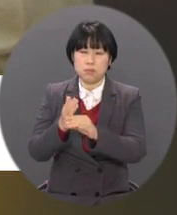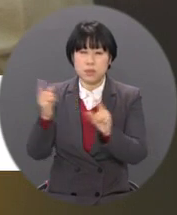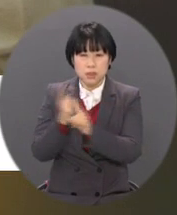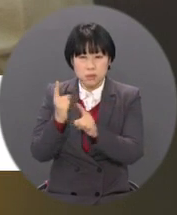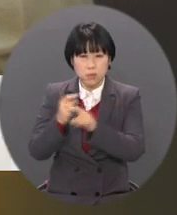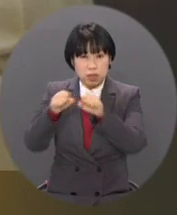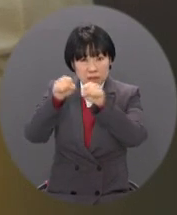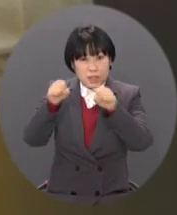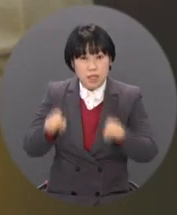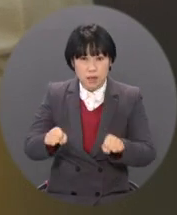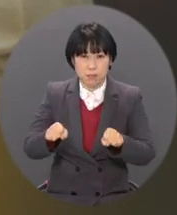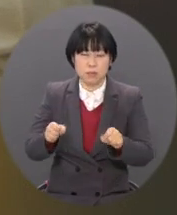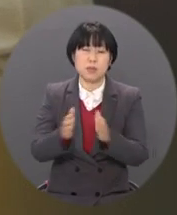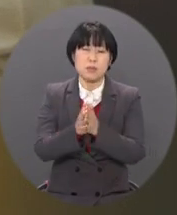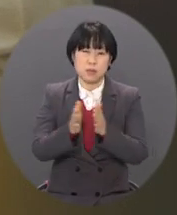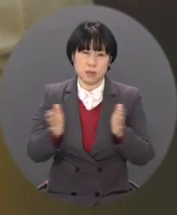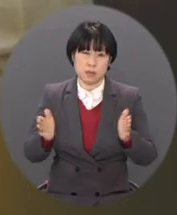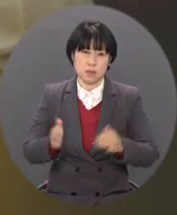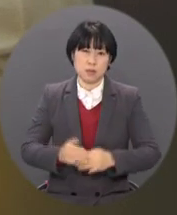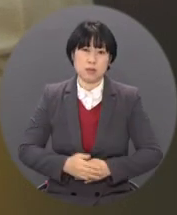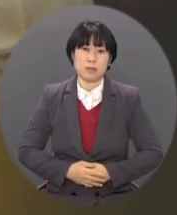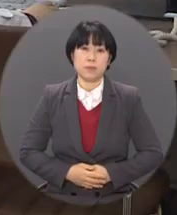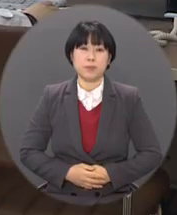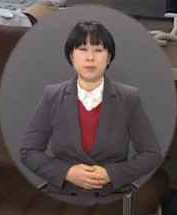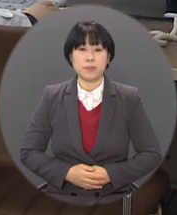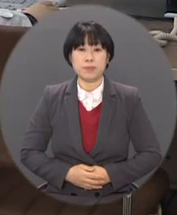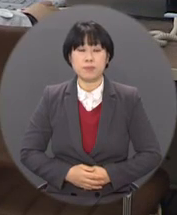가동할 예정입니다. 김영찬 기자입니다.